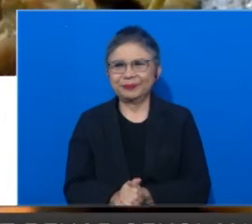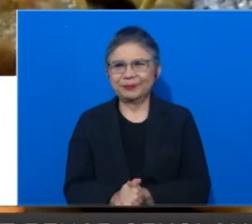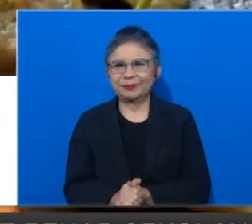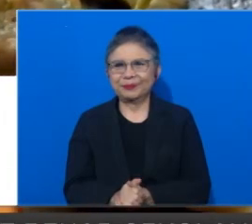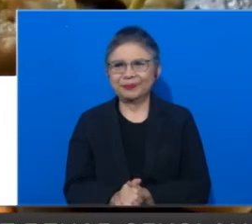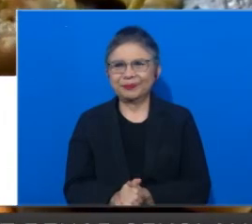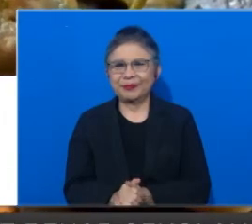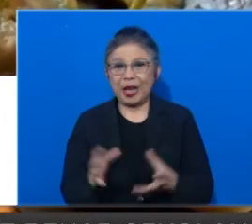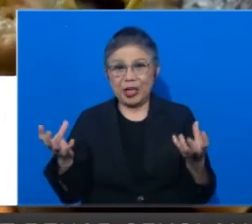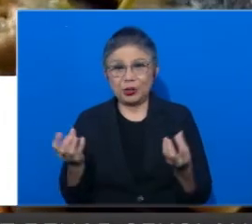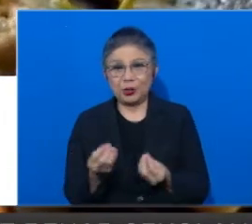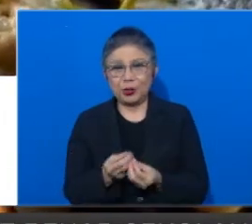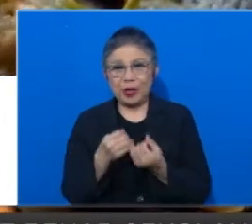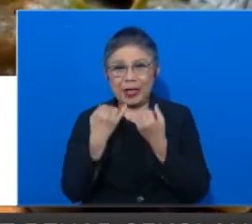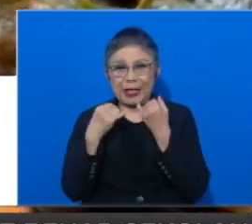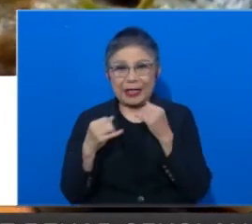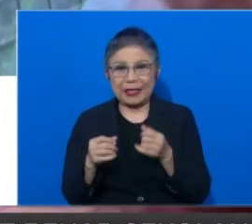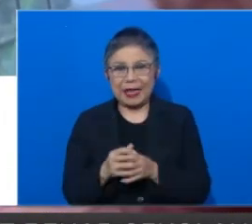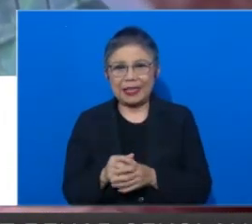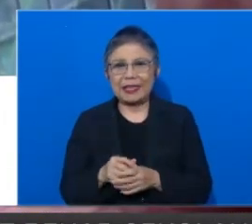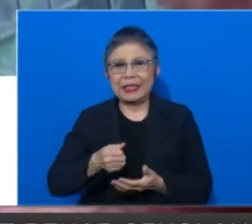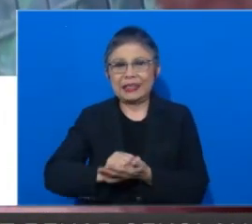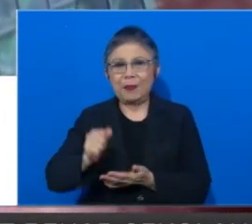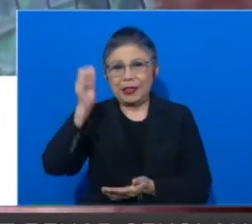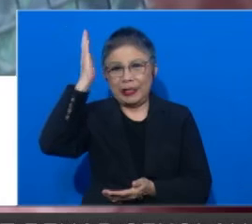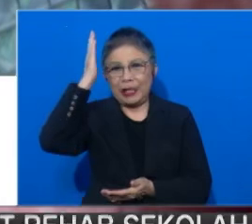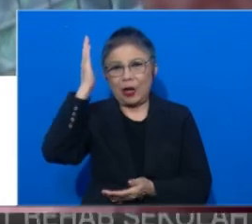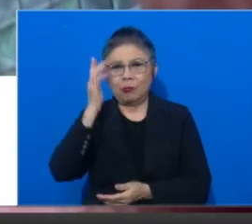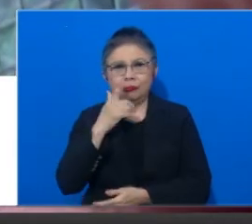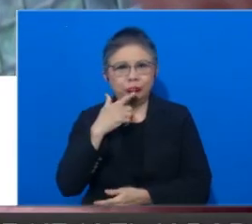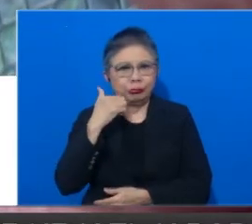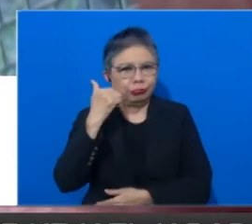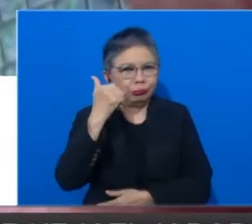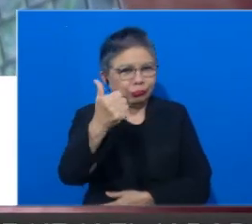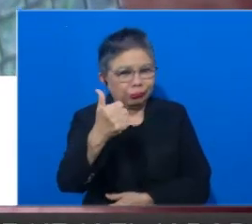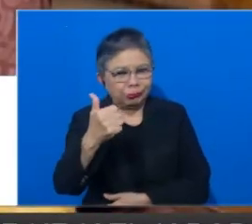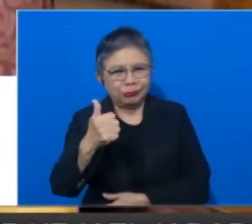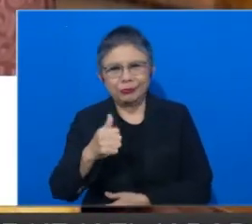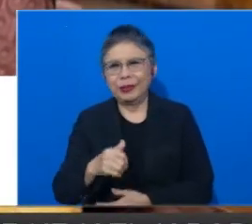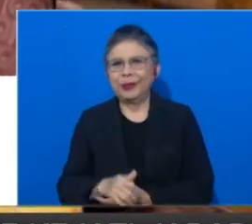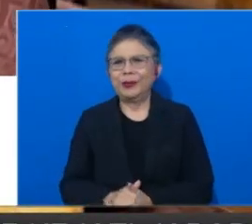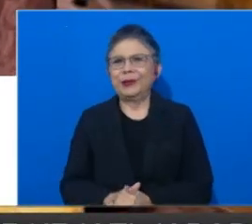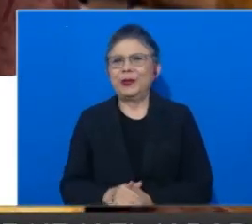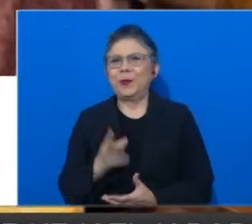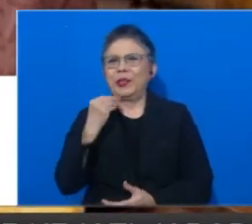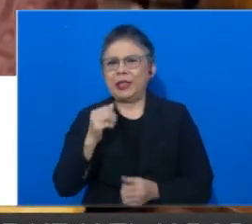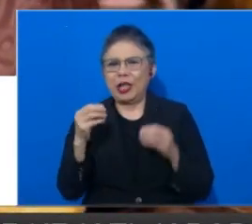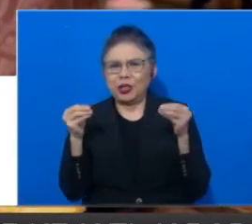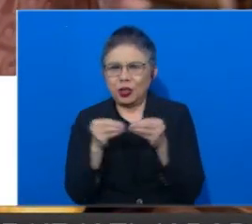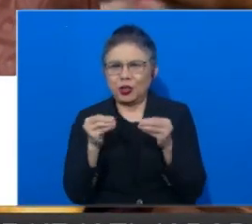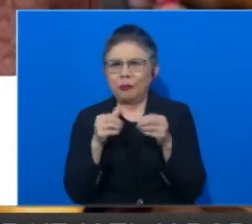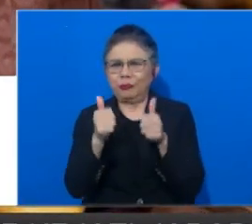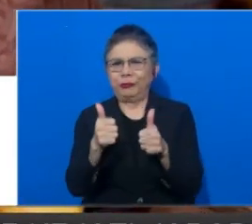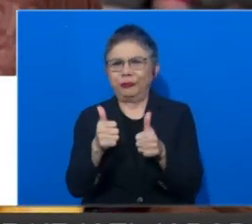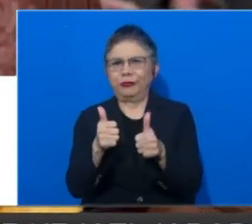Ya, perpaduan gurihnya mie ayam dan segarnya sambal hijau ternyata bukan hanya unik. Gurih pedasnya pun bersatu